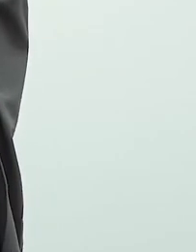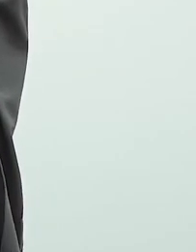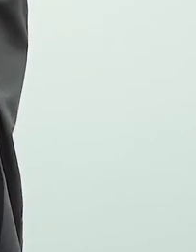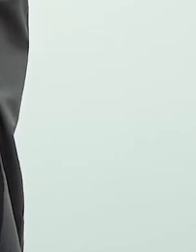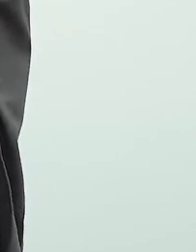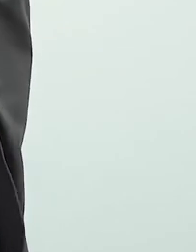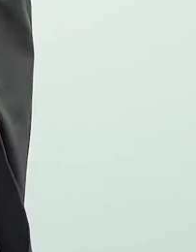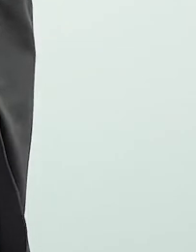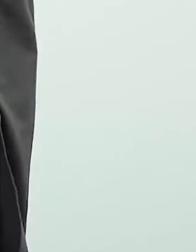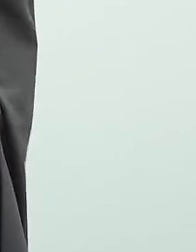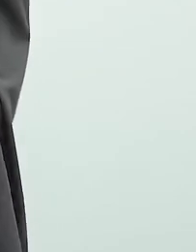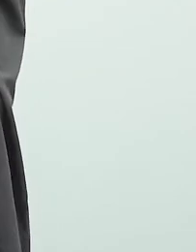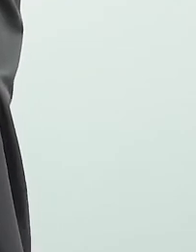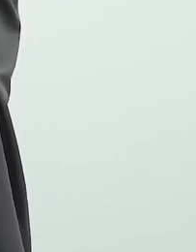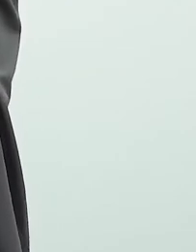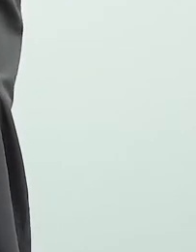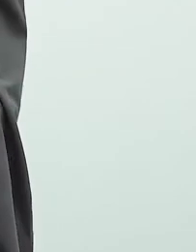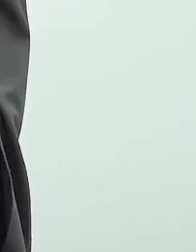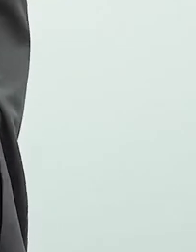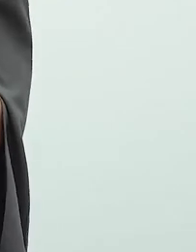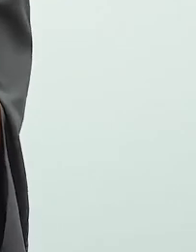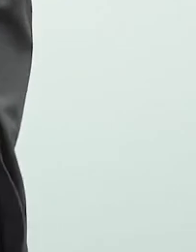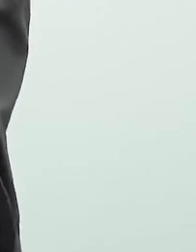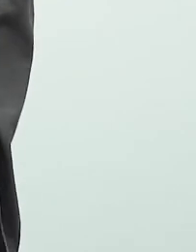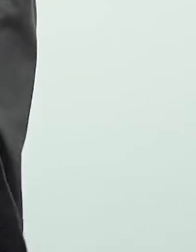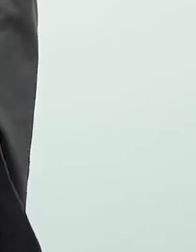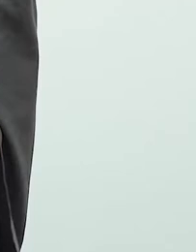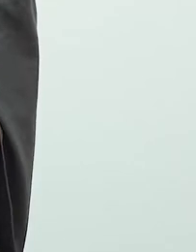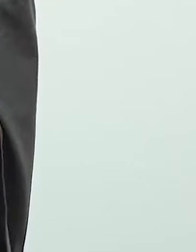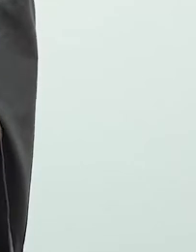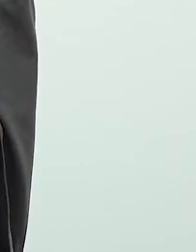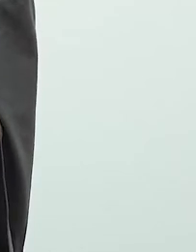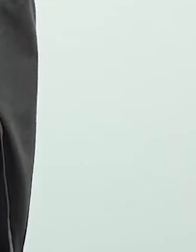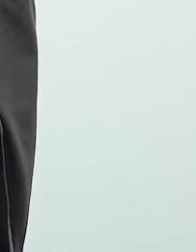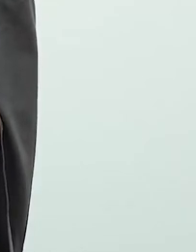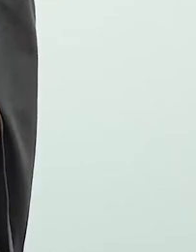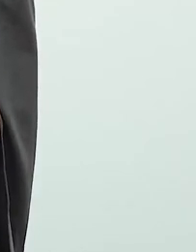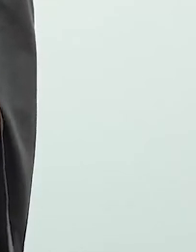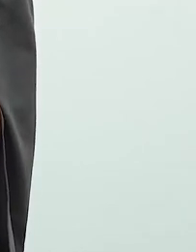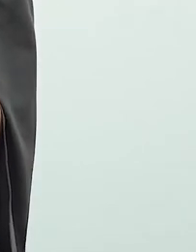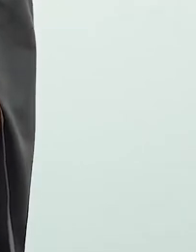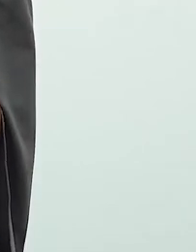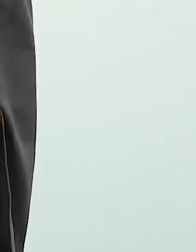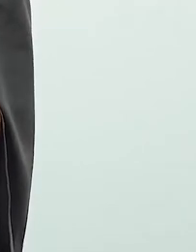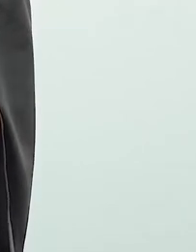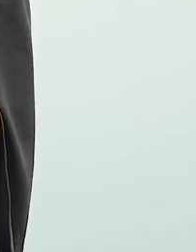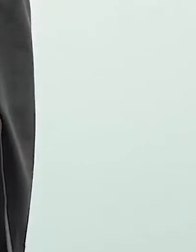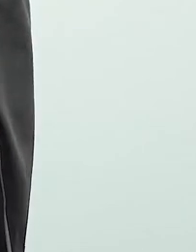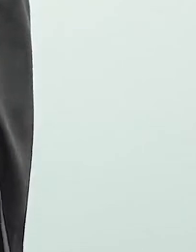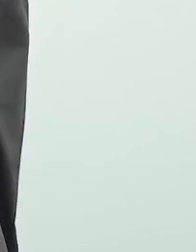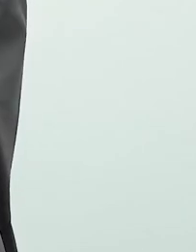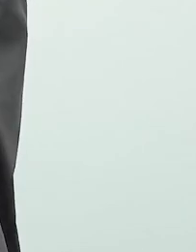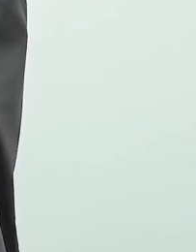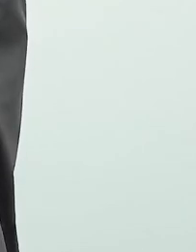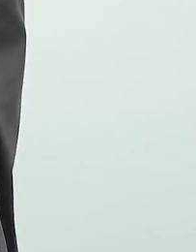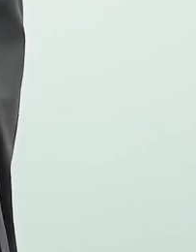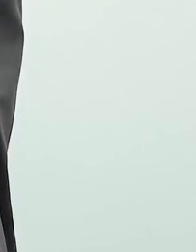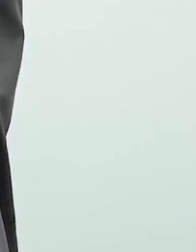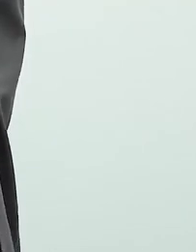썼거든요 그때 어 공 부 선생님과 얘기하시는 것 전혀 이해할 수 없었고